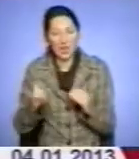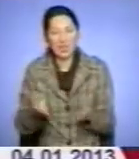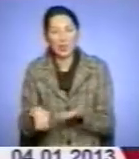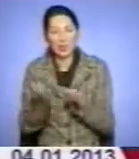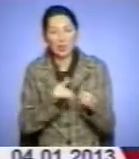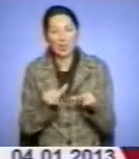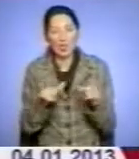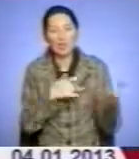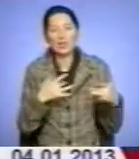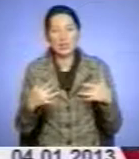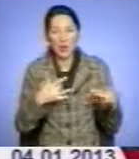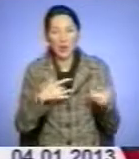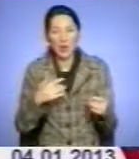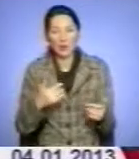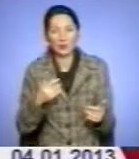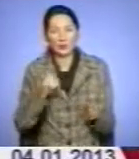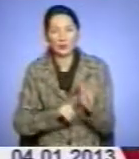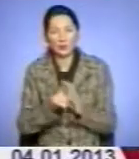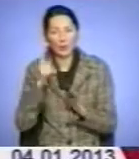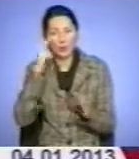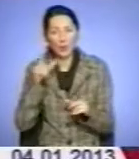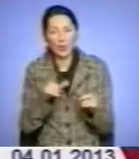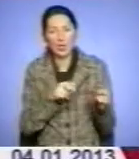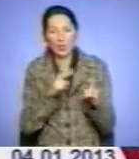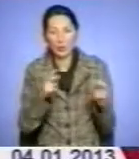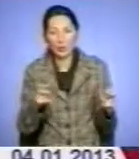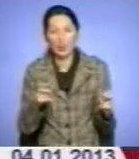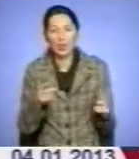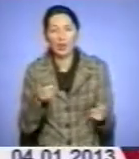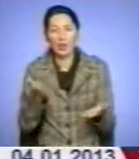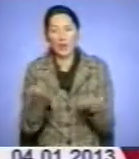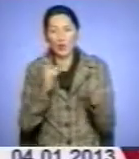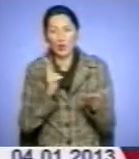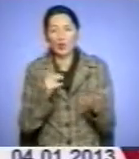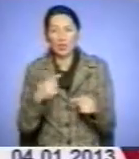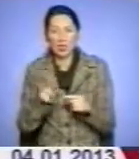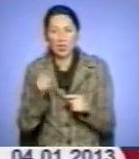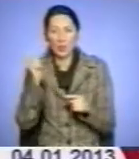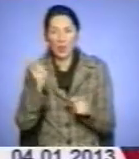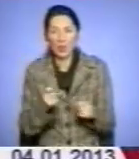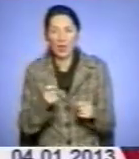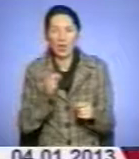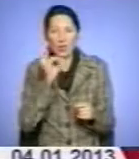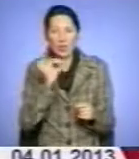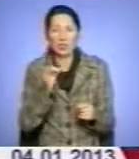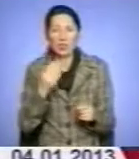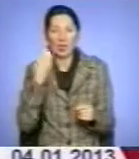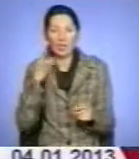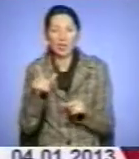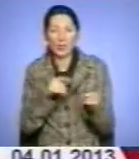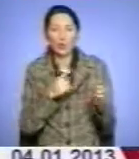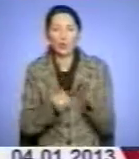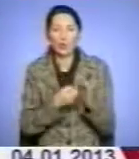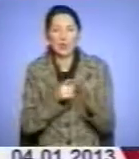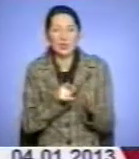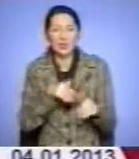що ми поїдемо в Дніпропетровськ, але виявляється, що до них ще хтось приїжджає, і вони сказали, що краще поїти в Донецьк, бо там взагалі ніхто не